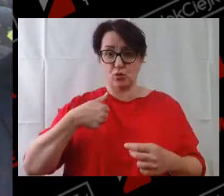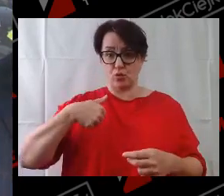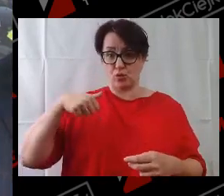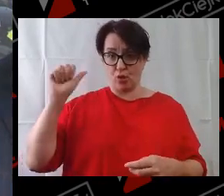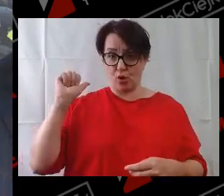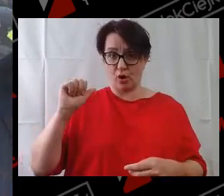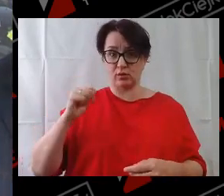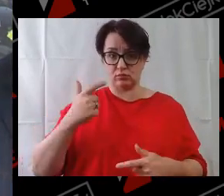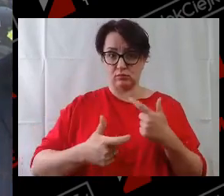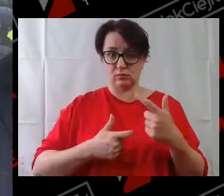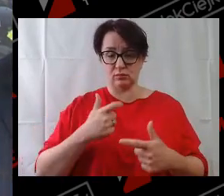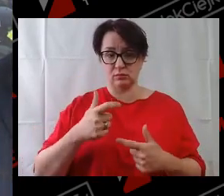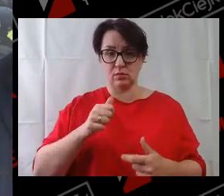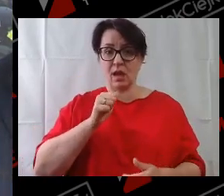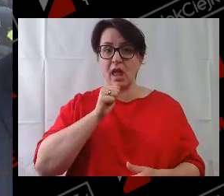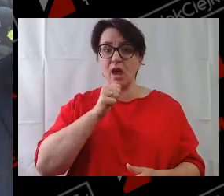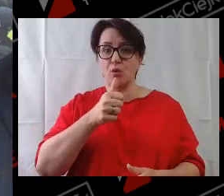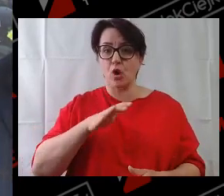europejskich